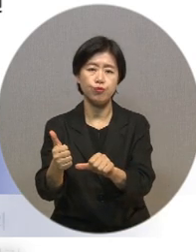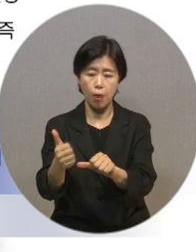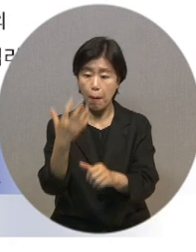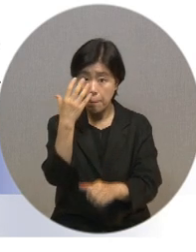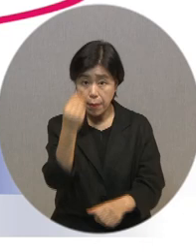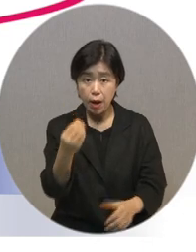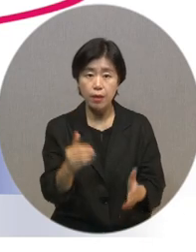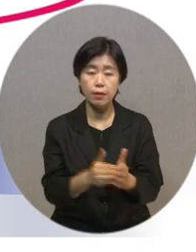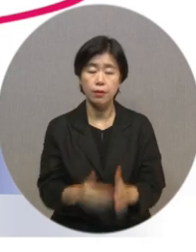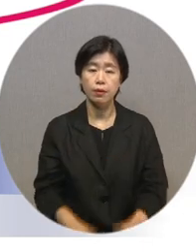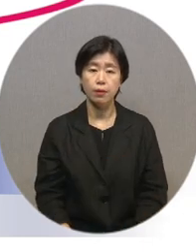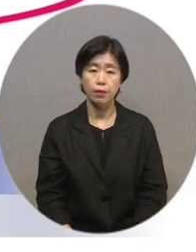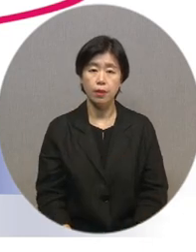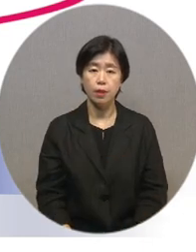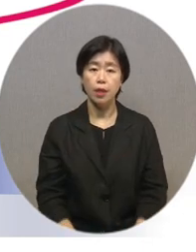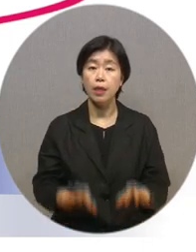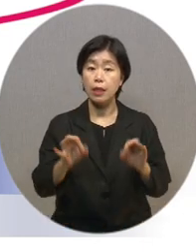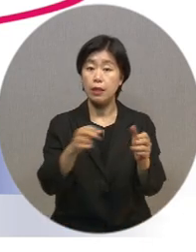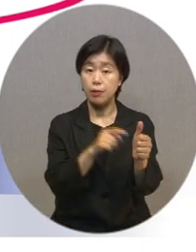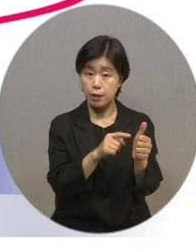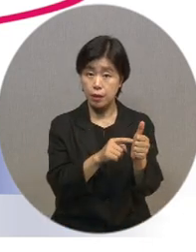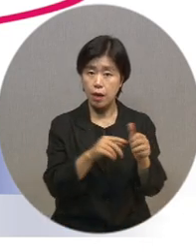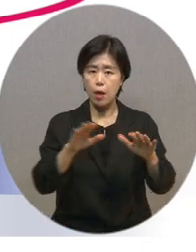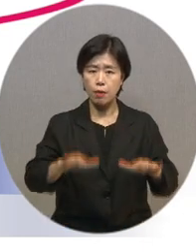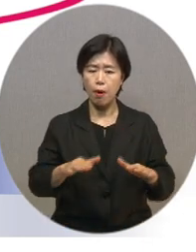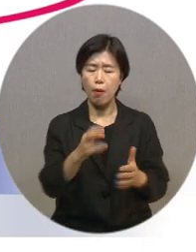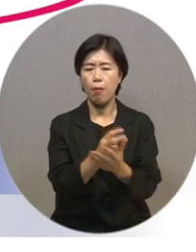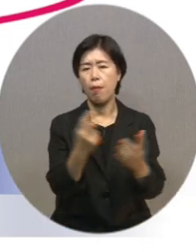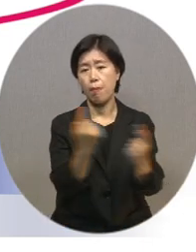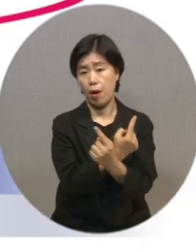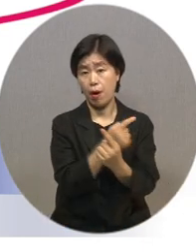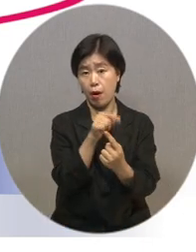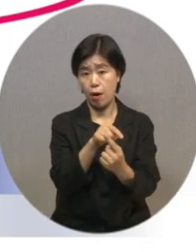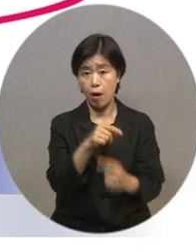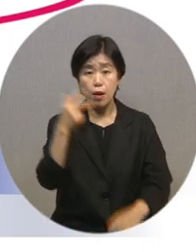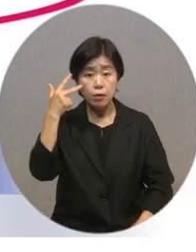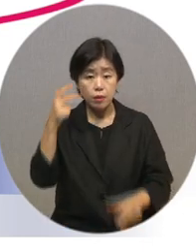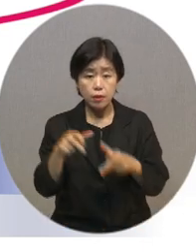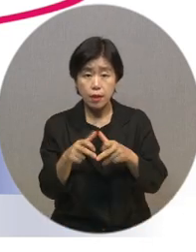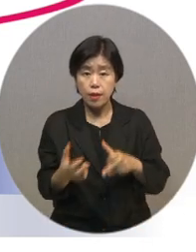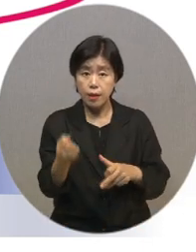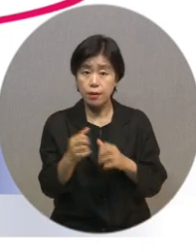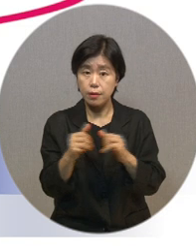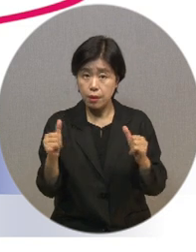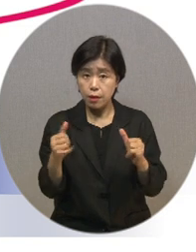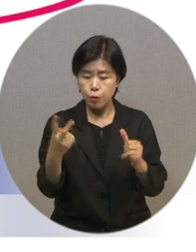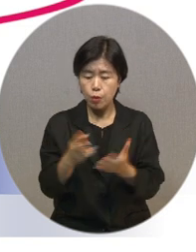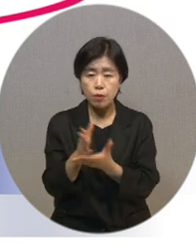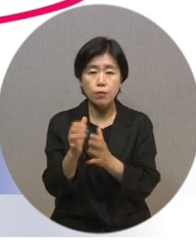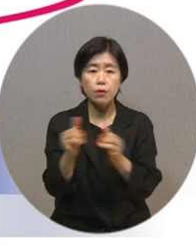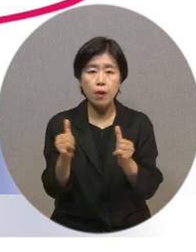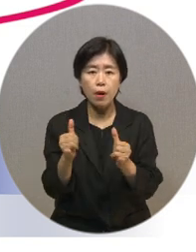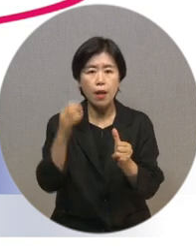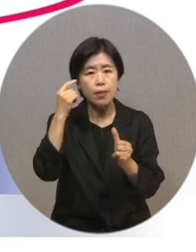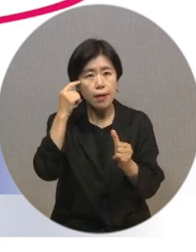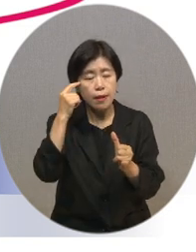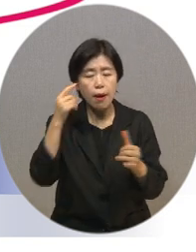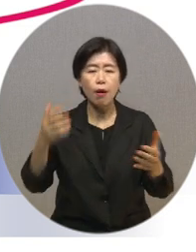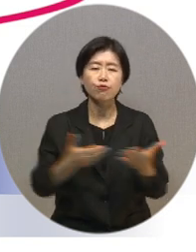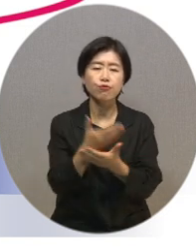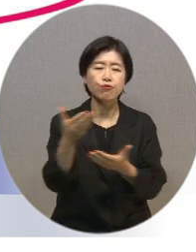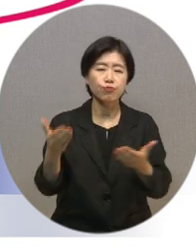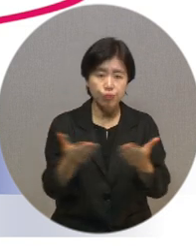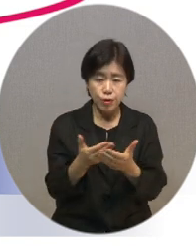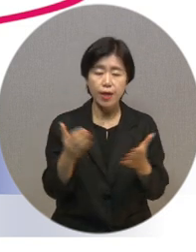있는데요 김의원은 이번 개정안이 정신장애 당사자 분들과 전문가들의 의견 수렴을 통해